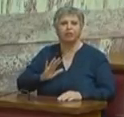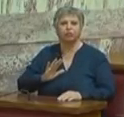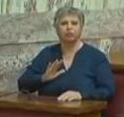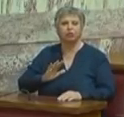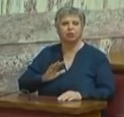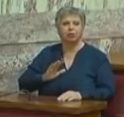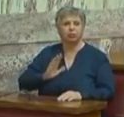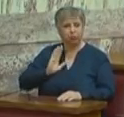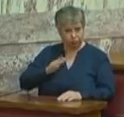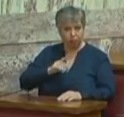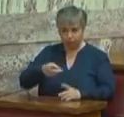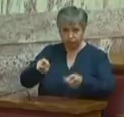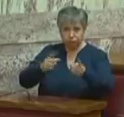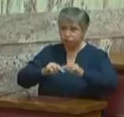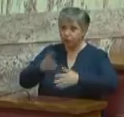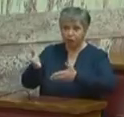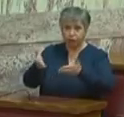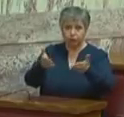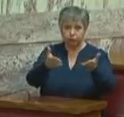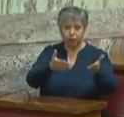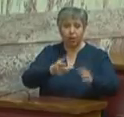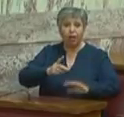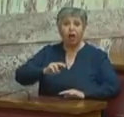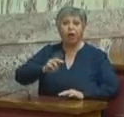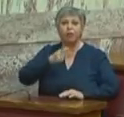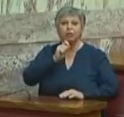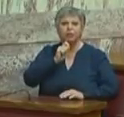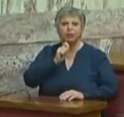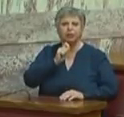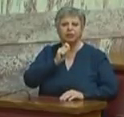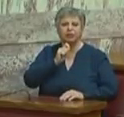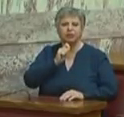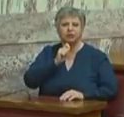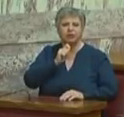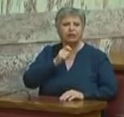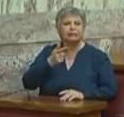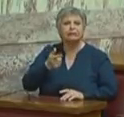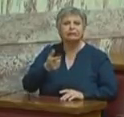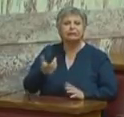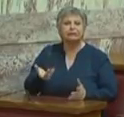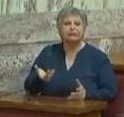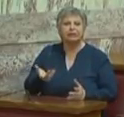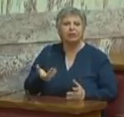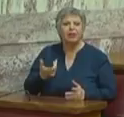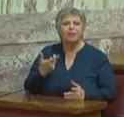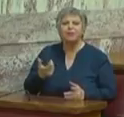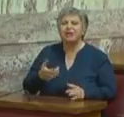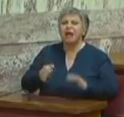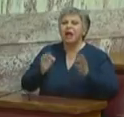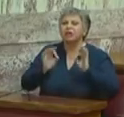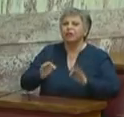Μπορεί να μας απαντήσει κάποιος από την αντιπολίτευση? Ή ακριβώς ποντάριζαν σε